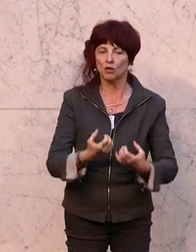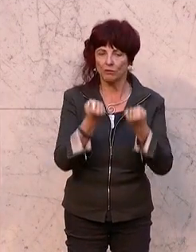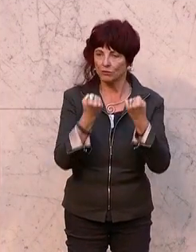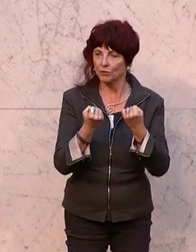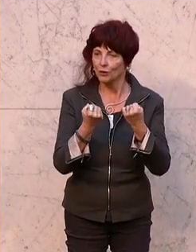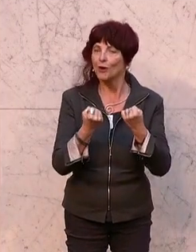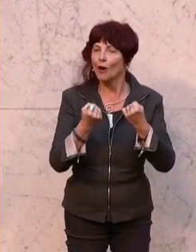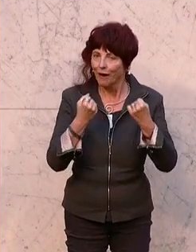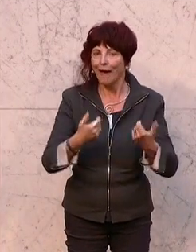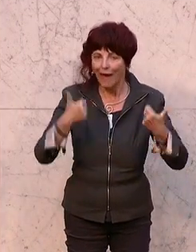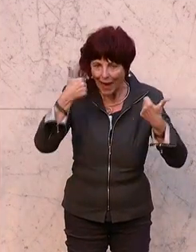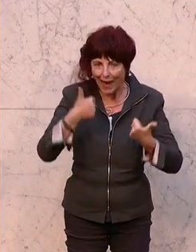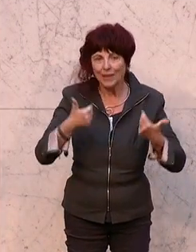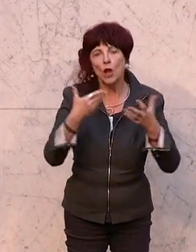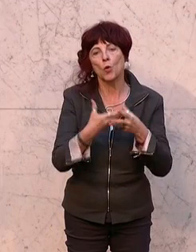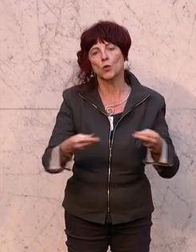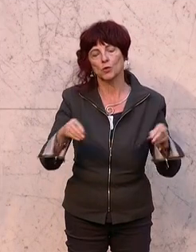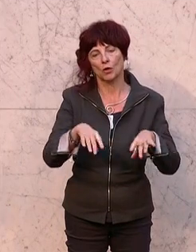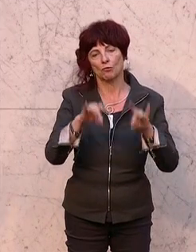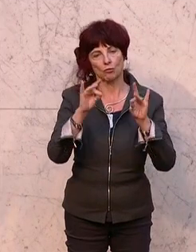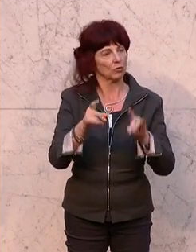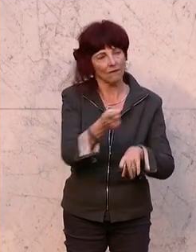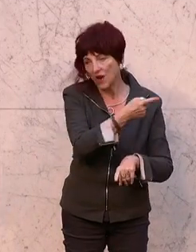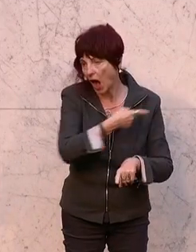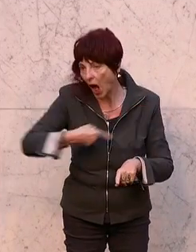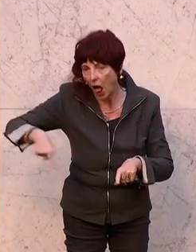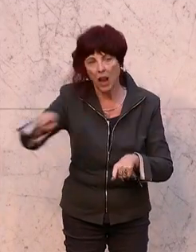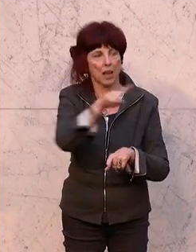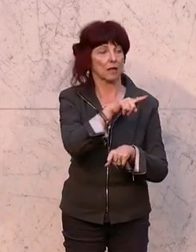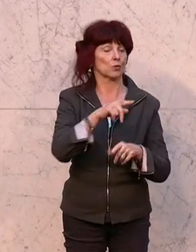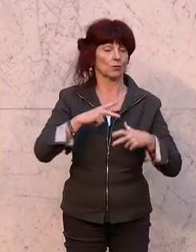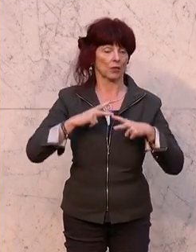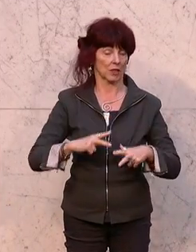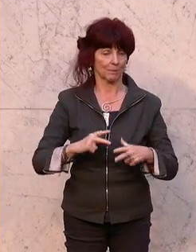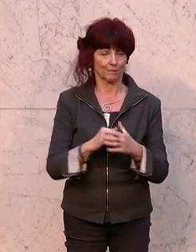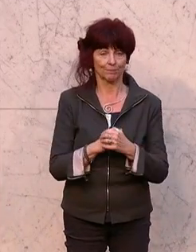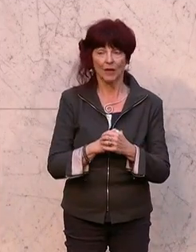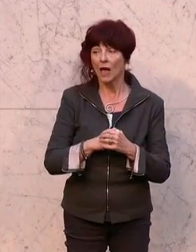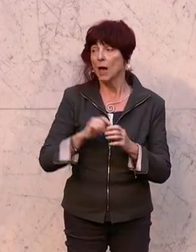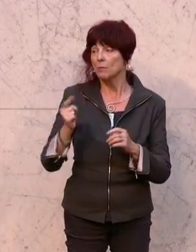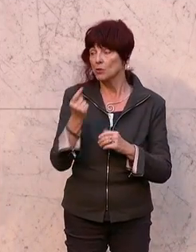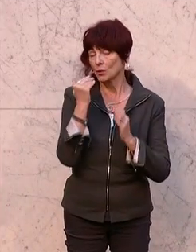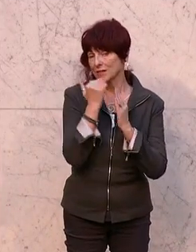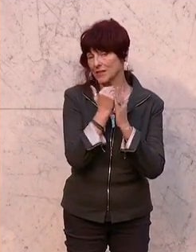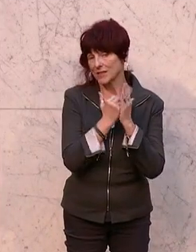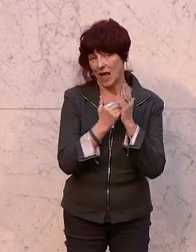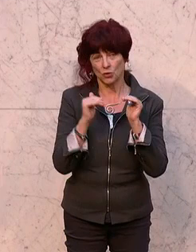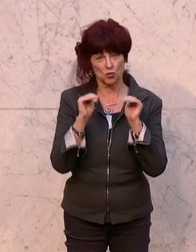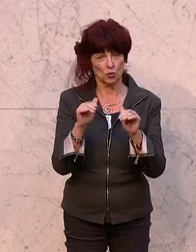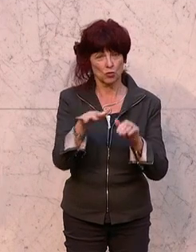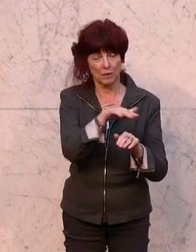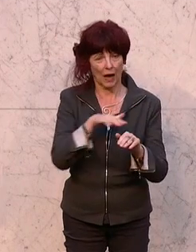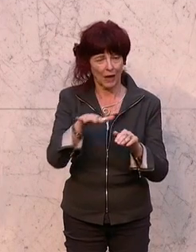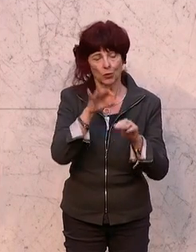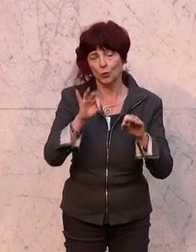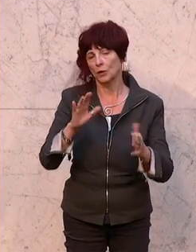zu finden, die für uns alle tragbar ist und mit der wir alle sehr, sehr gut auskommen können. Gerade hier im Datenschutzbereich ist es sehr, sehr gut